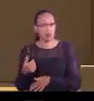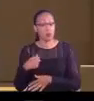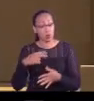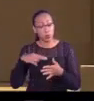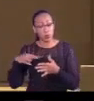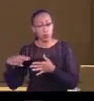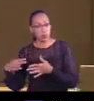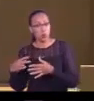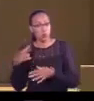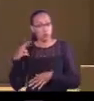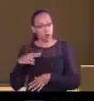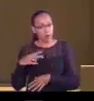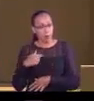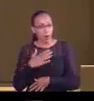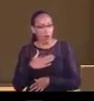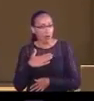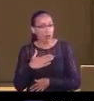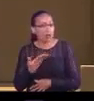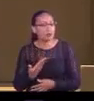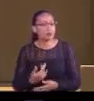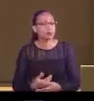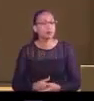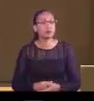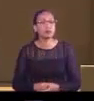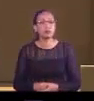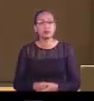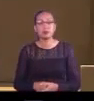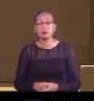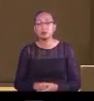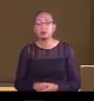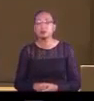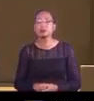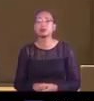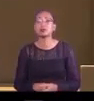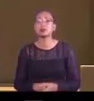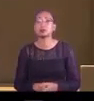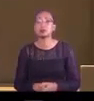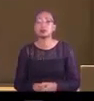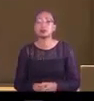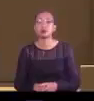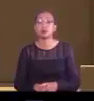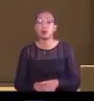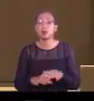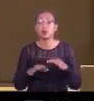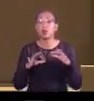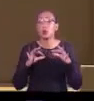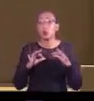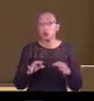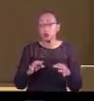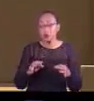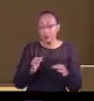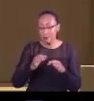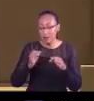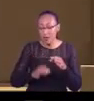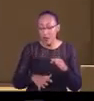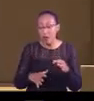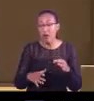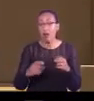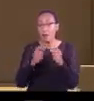beaucoup de satisfaction. Il a brossé un peu, nous avons retrouvé donc le bilan d'une mandature.